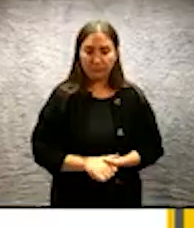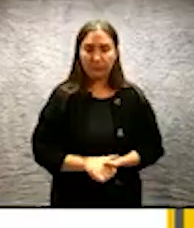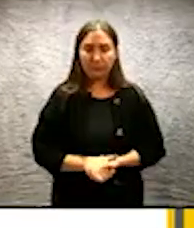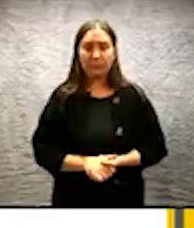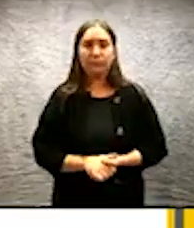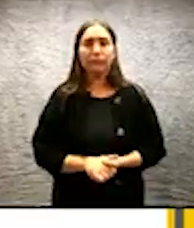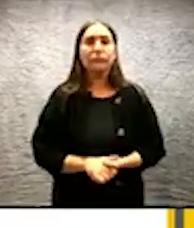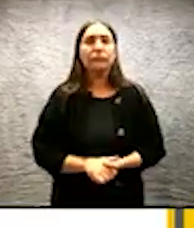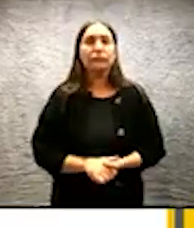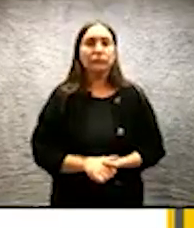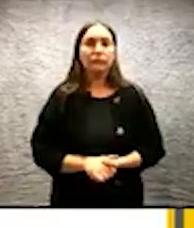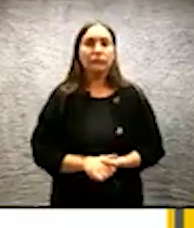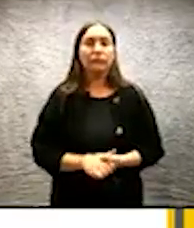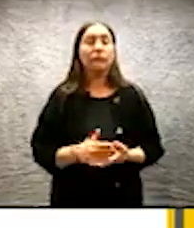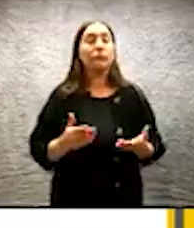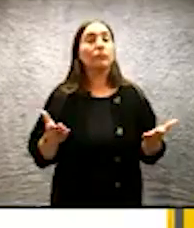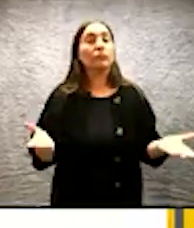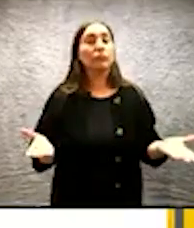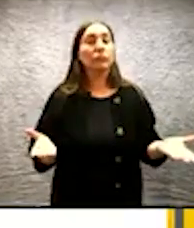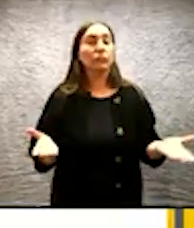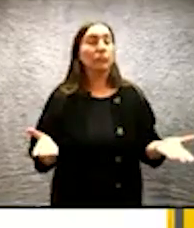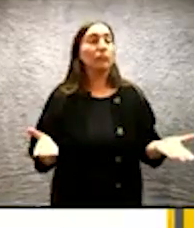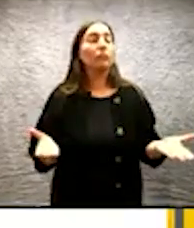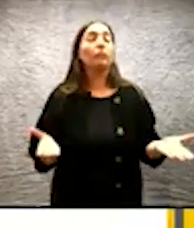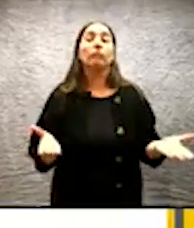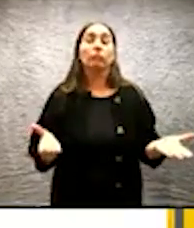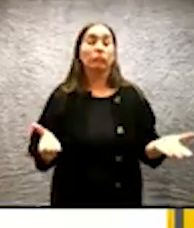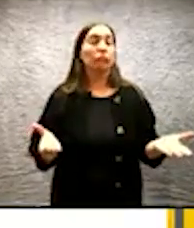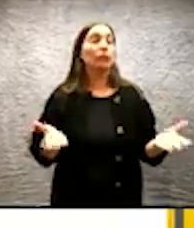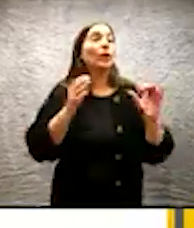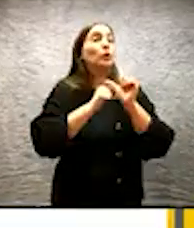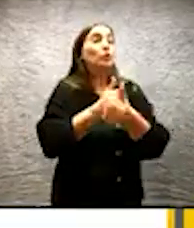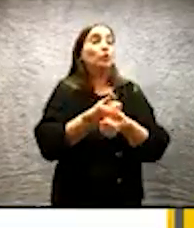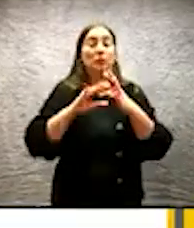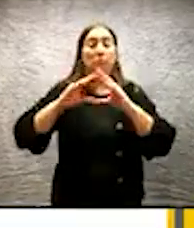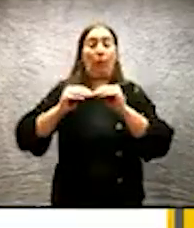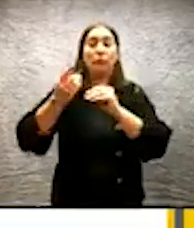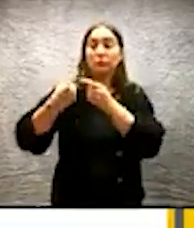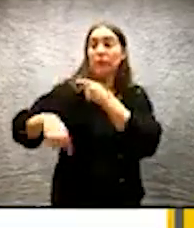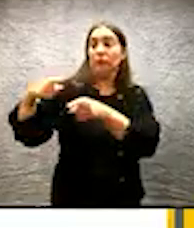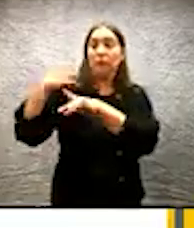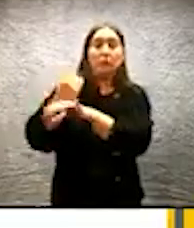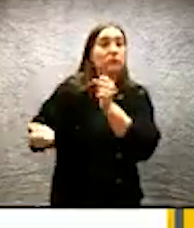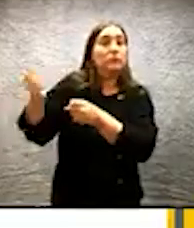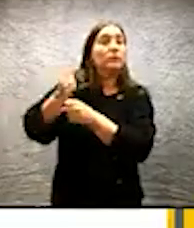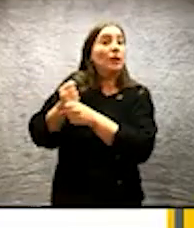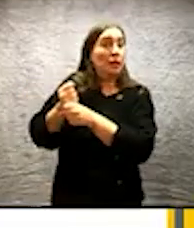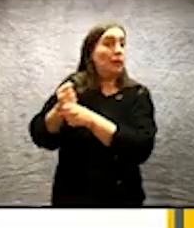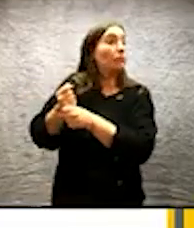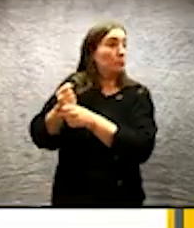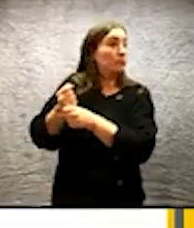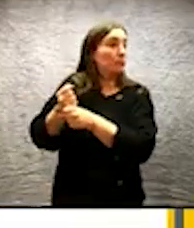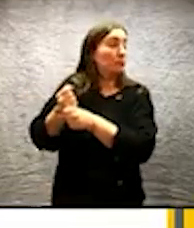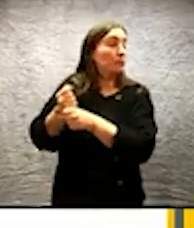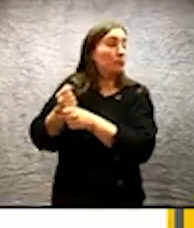Donc ça correspond au poste qu'on avait créé la dernière fois. Donc avec les changements